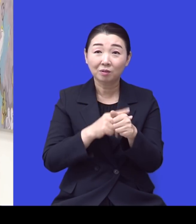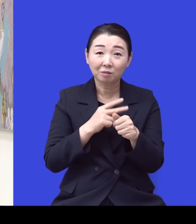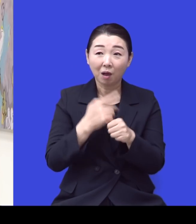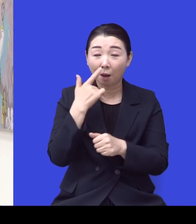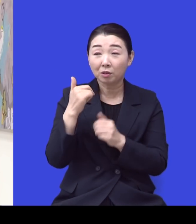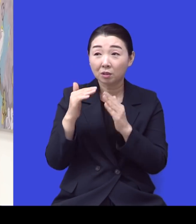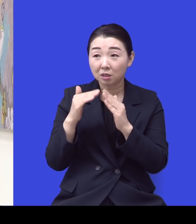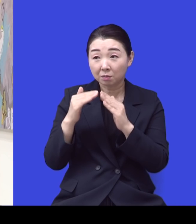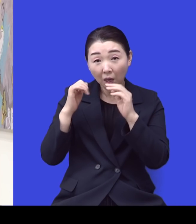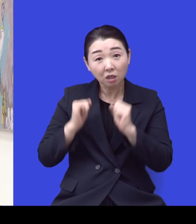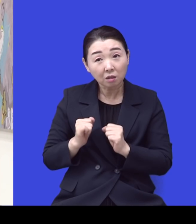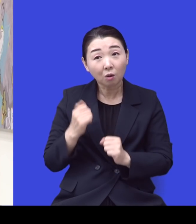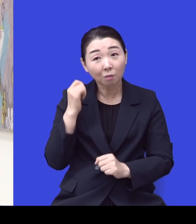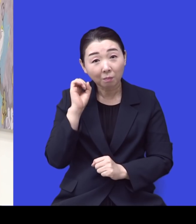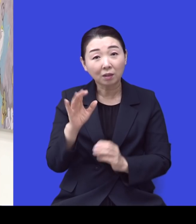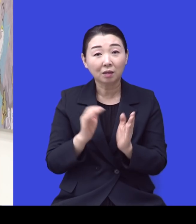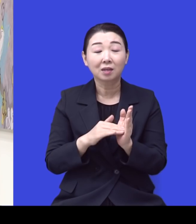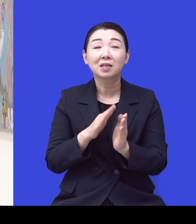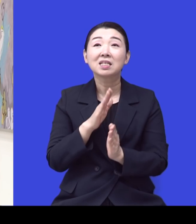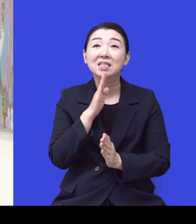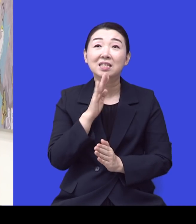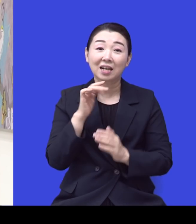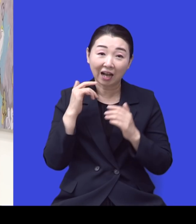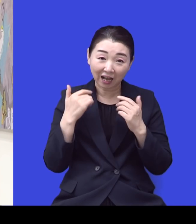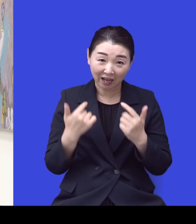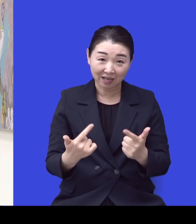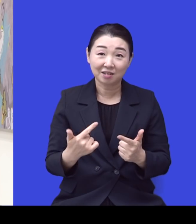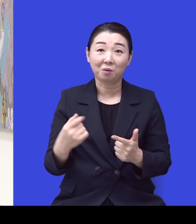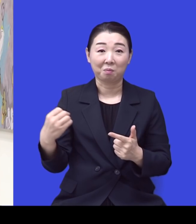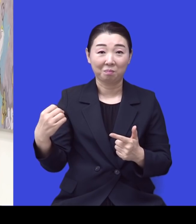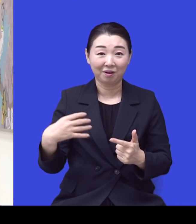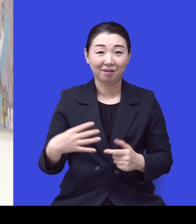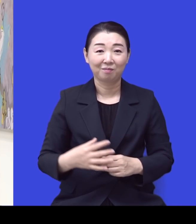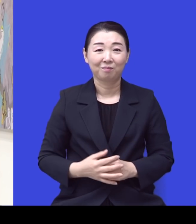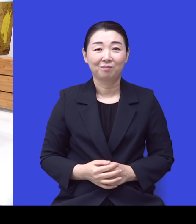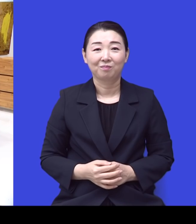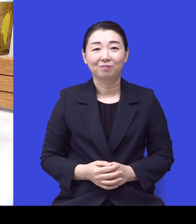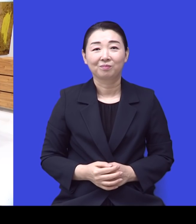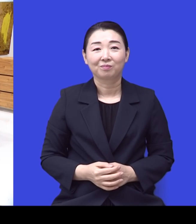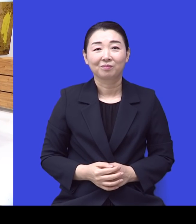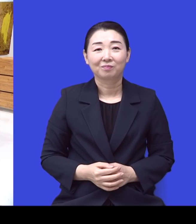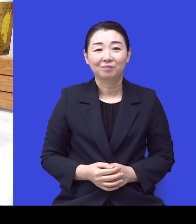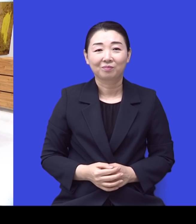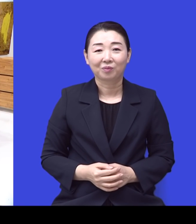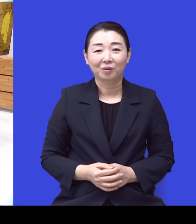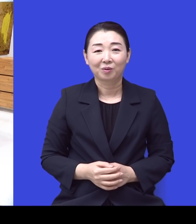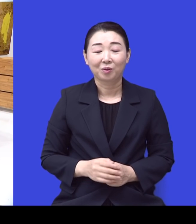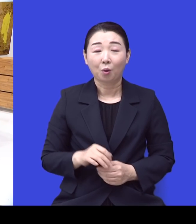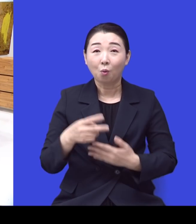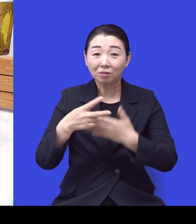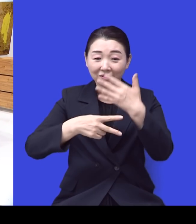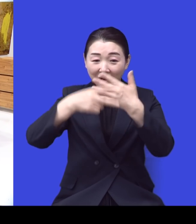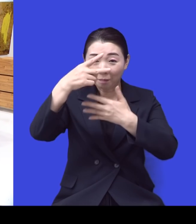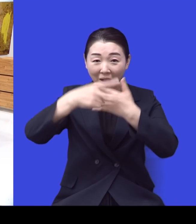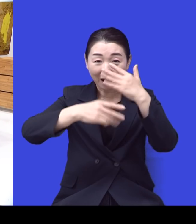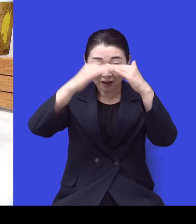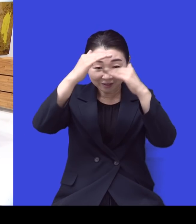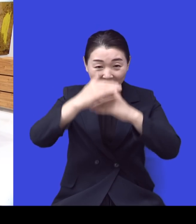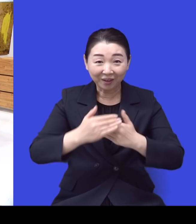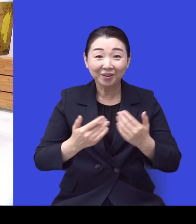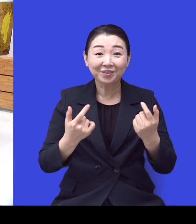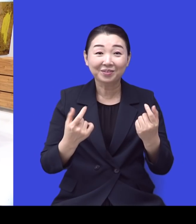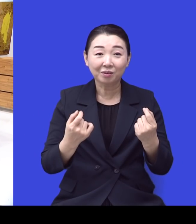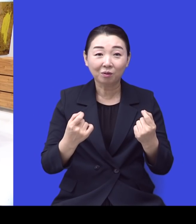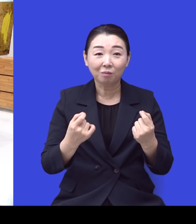집에 있는데요 그랬더니 그 아버지는 진짜가 아니야 이러는 거예요. 그래서 예. 꼭 드라마 속 얘기 나오는 것 같아서